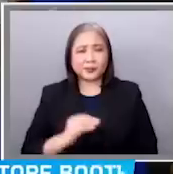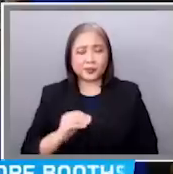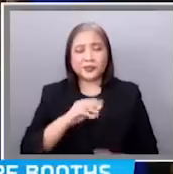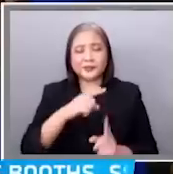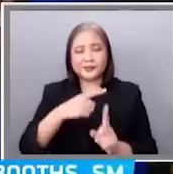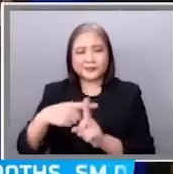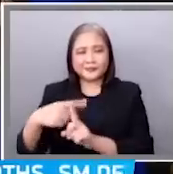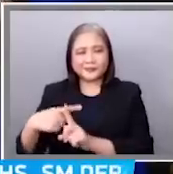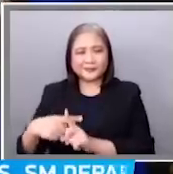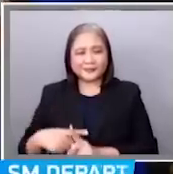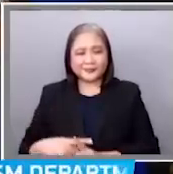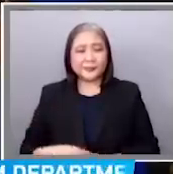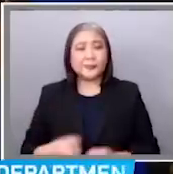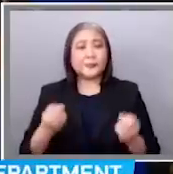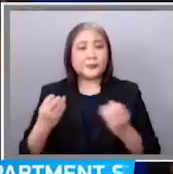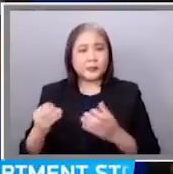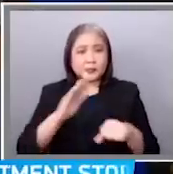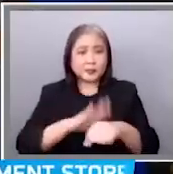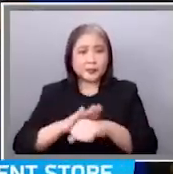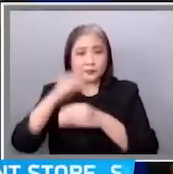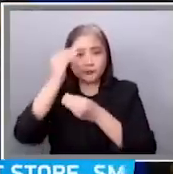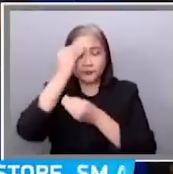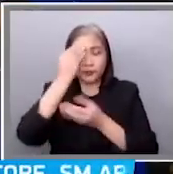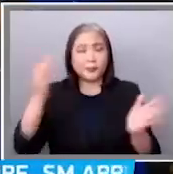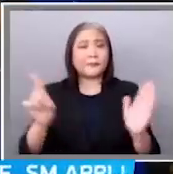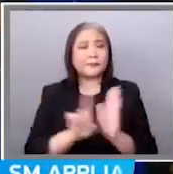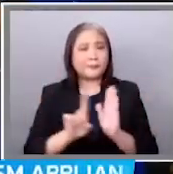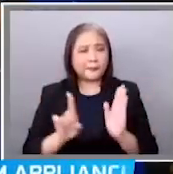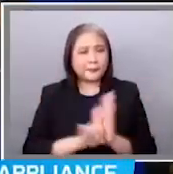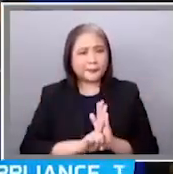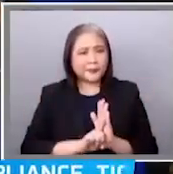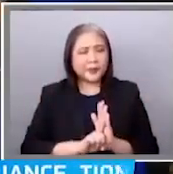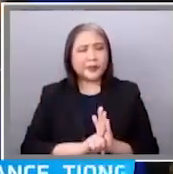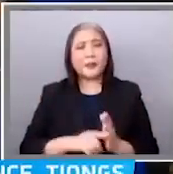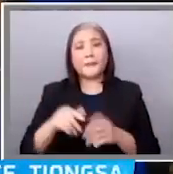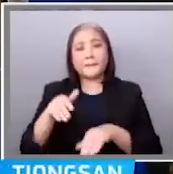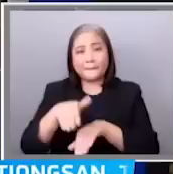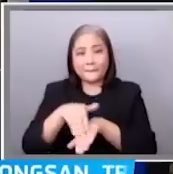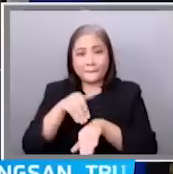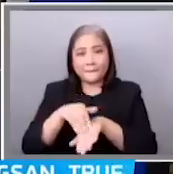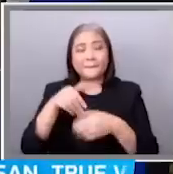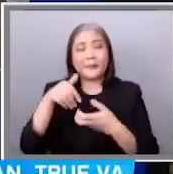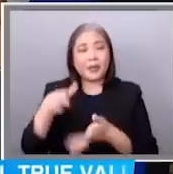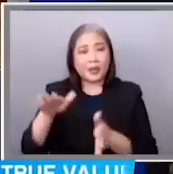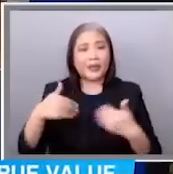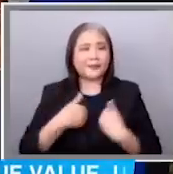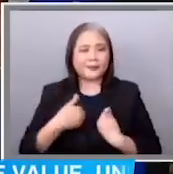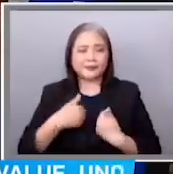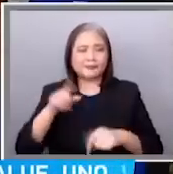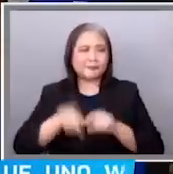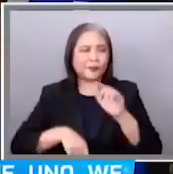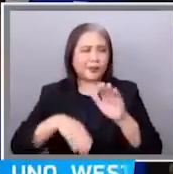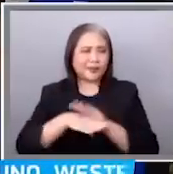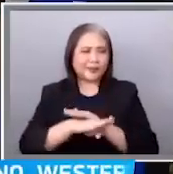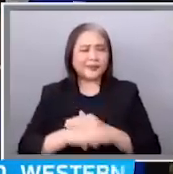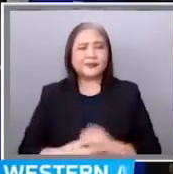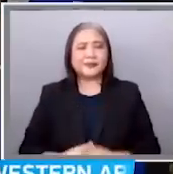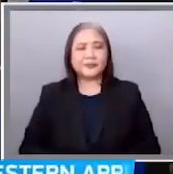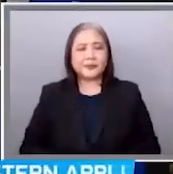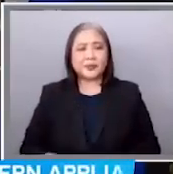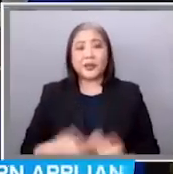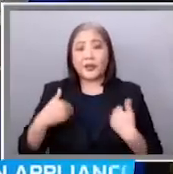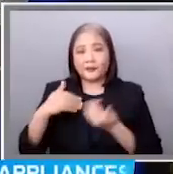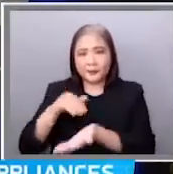rin, bawal po ang pets sa loob ng Manila South Cemetery. At may mga medic at first aid stations sa loob